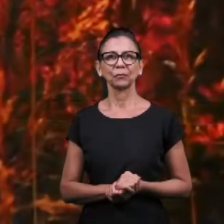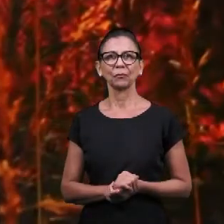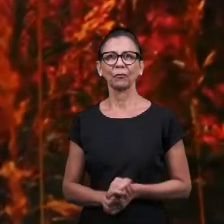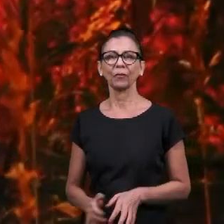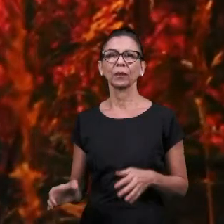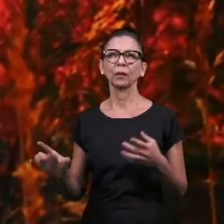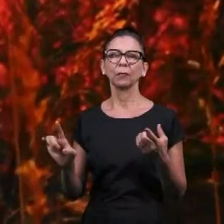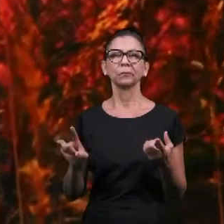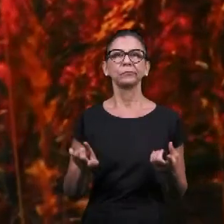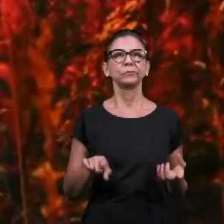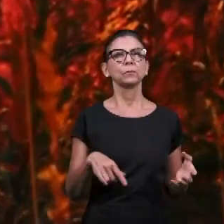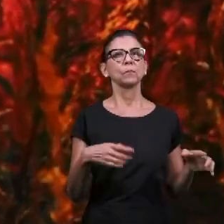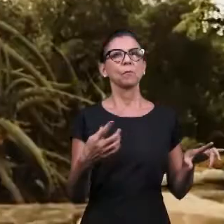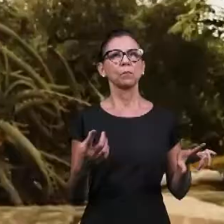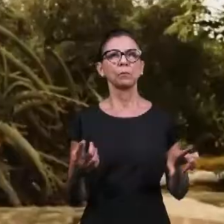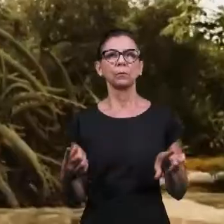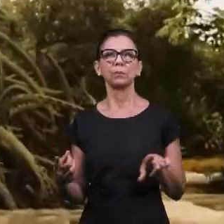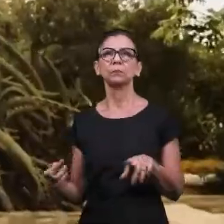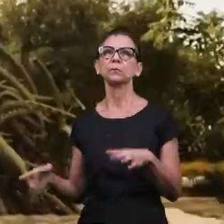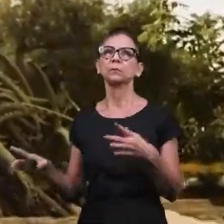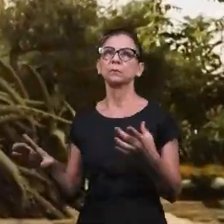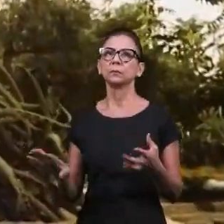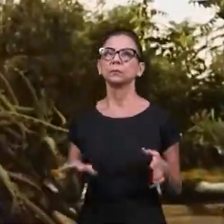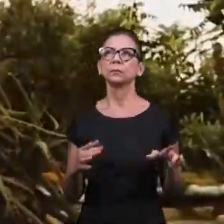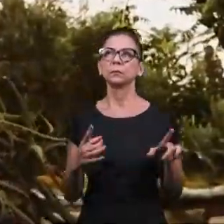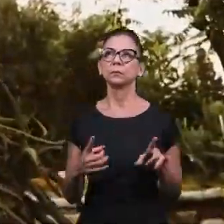прославлять Господа.